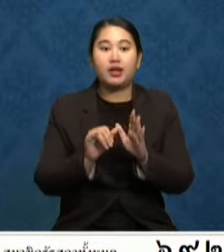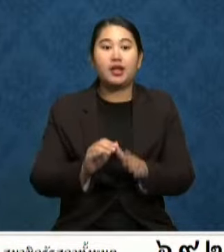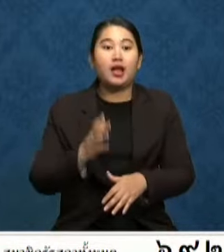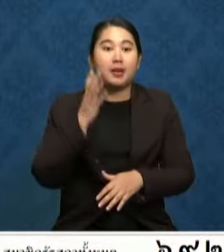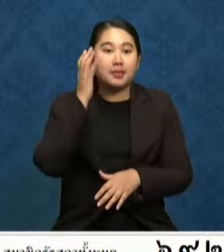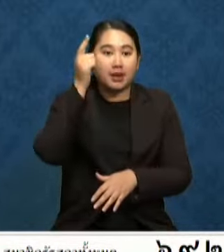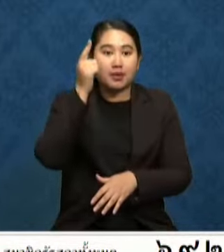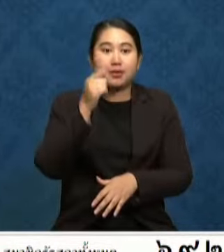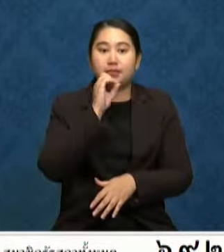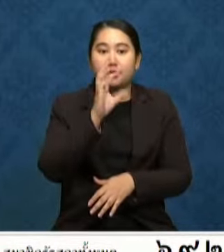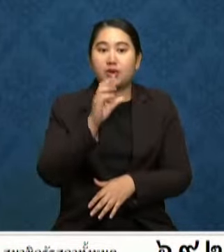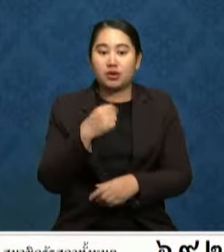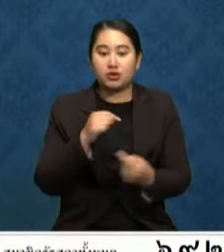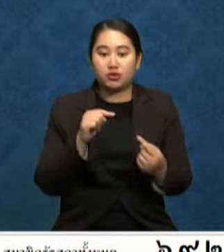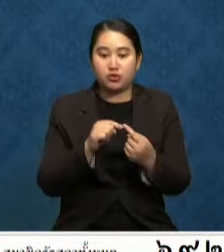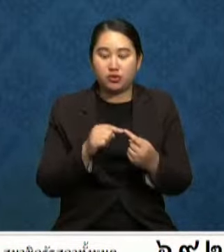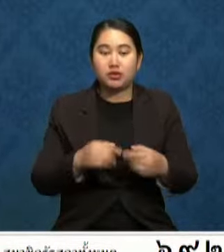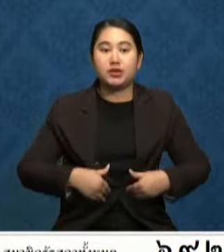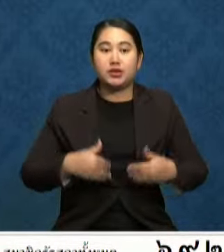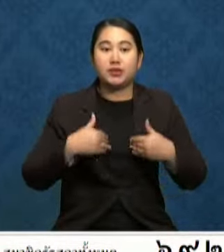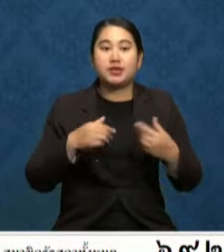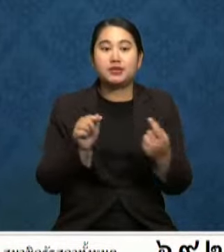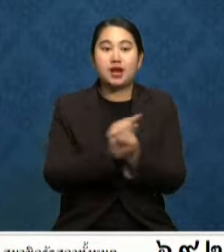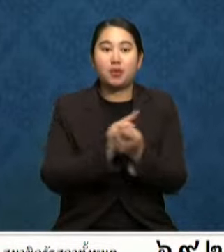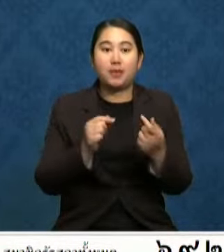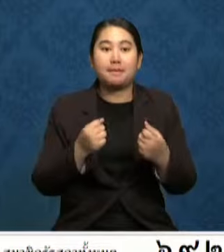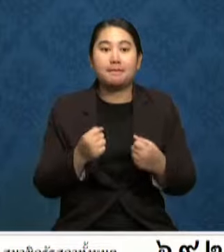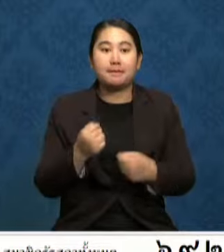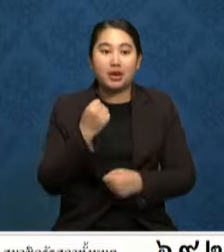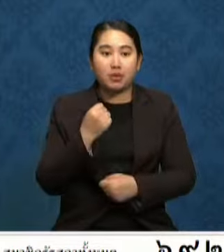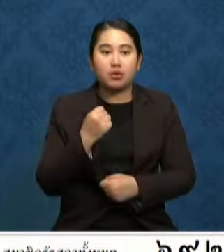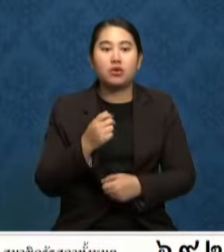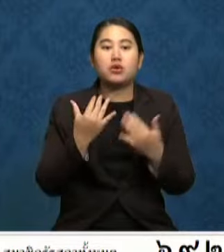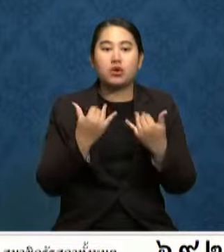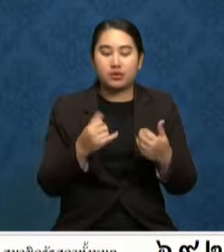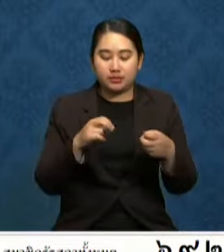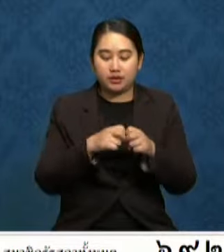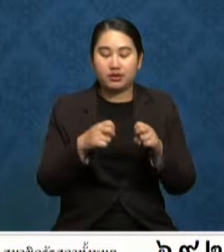ูดเขามองว่า ความมนคงปลอดภัในสังคมมีปัญหา